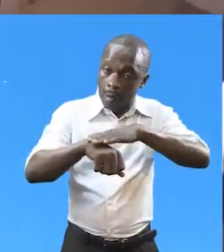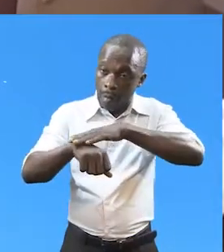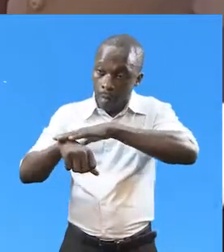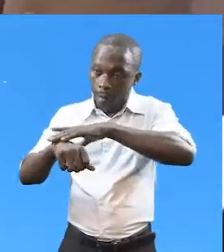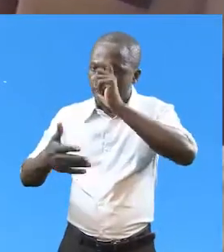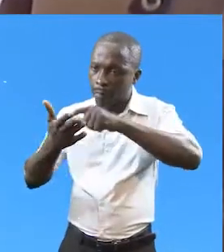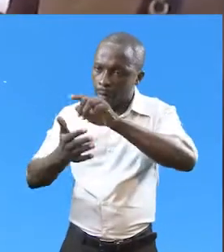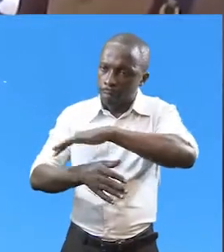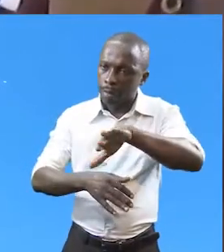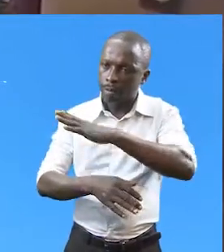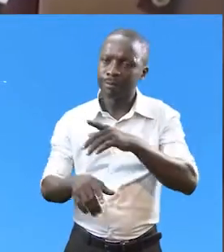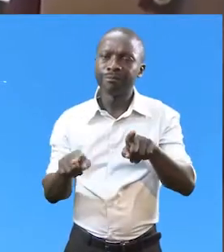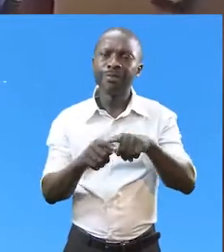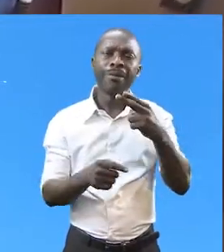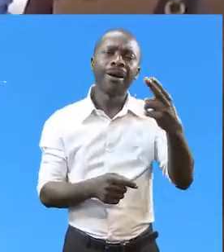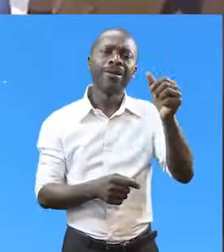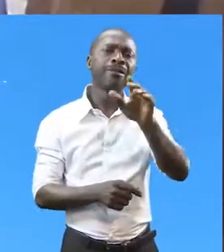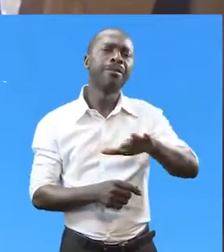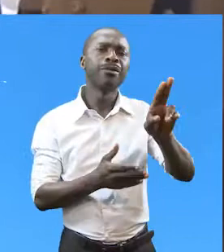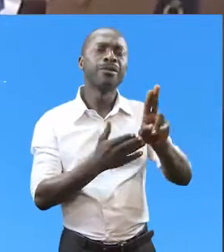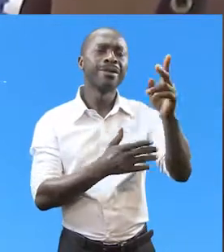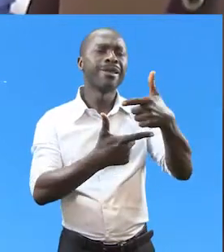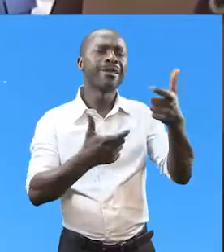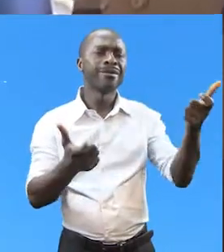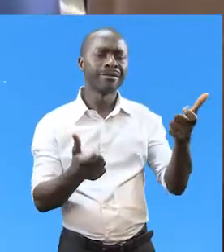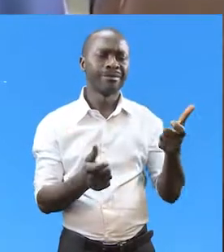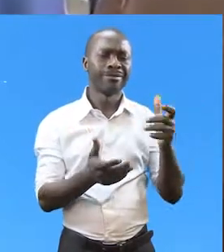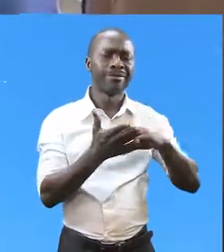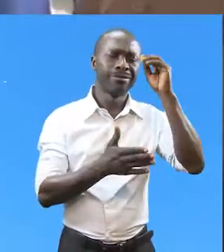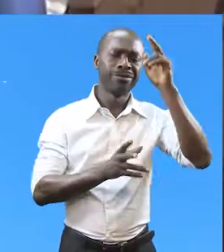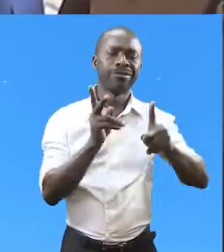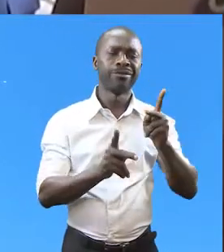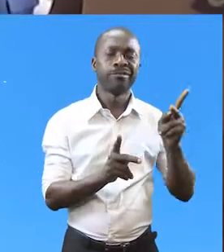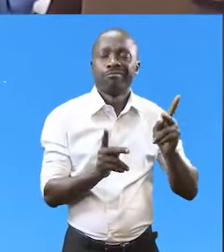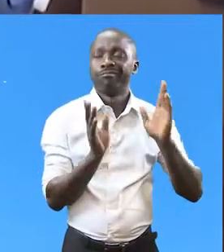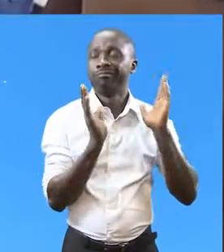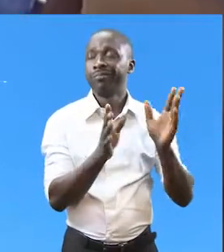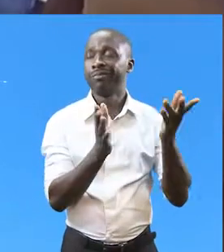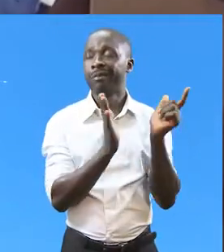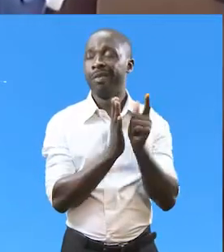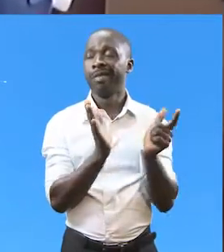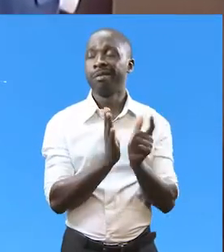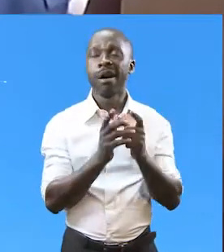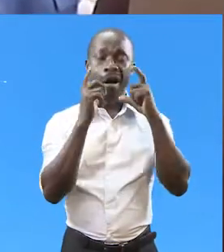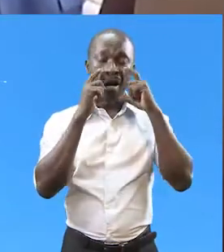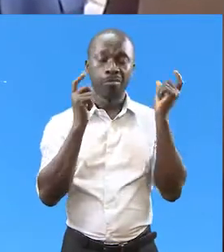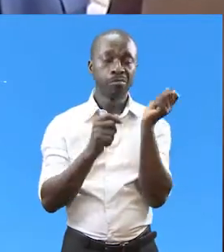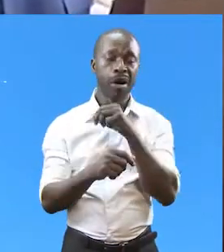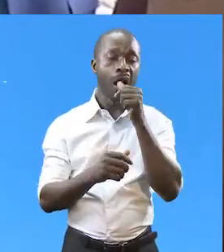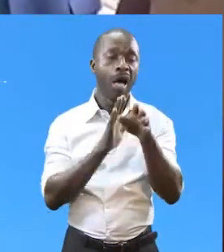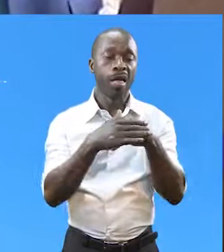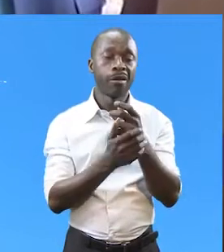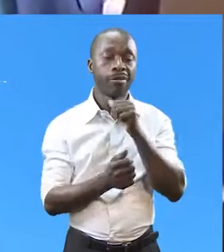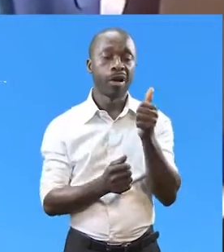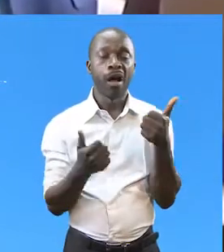sein des établissements scolaires d'enseignement secondaire. Aussi, précise-t-elle, des tests de dépistage généralisés ont été recommandés. Le ministre des